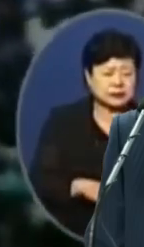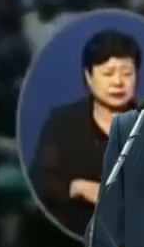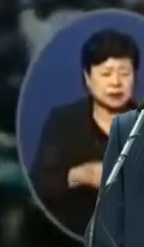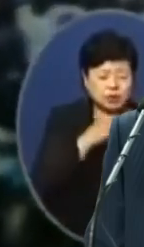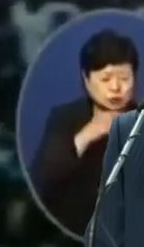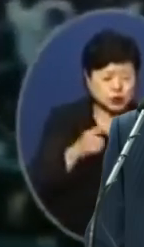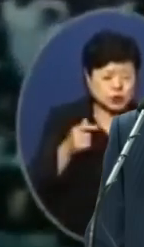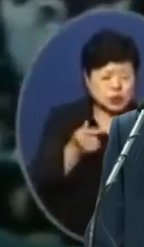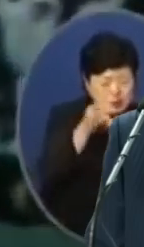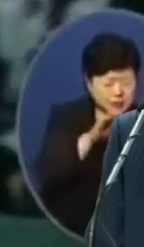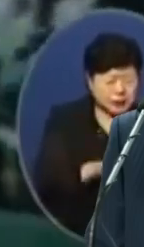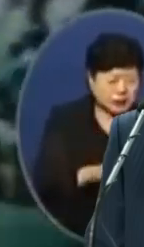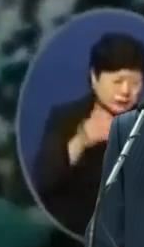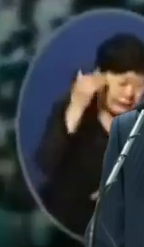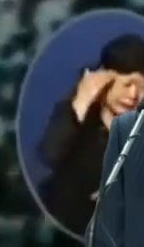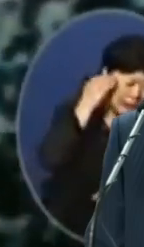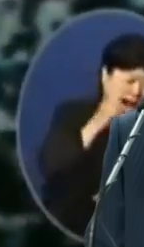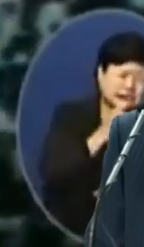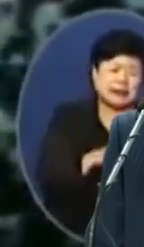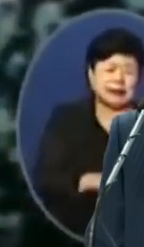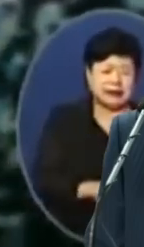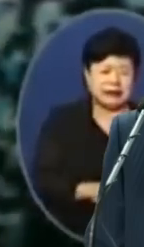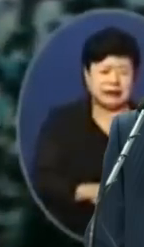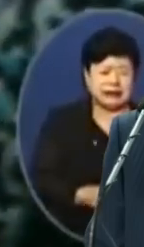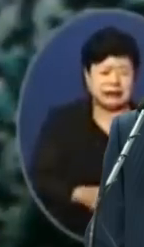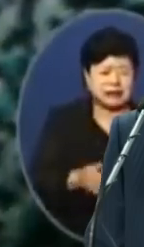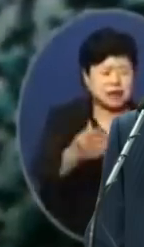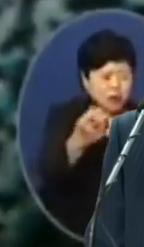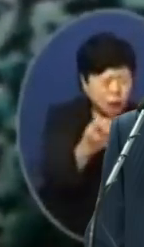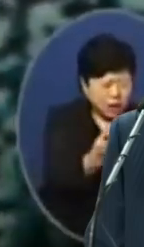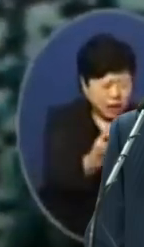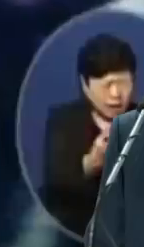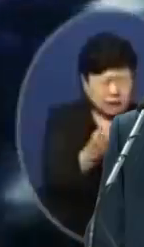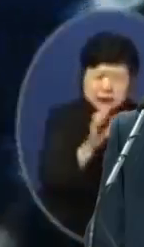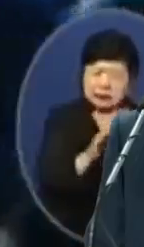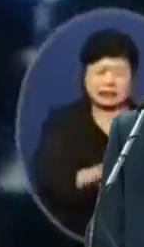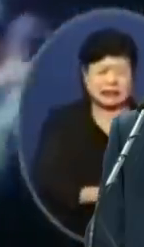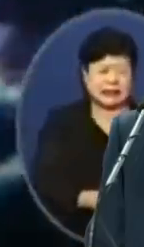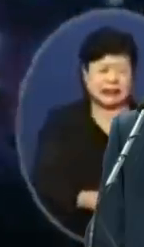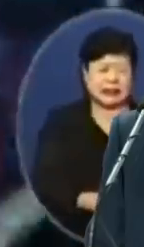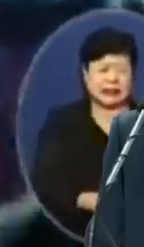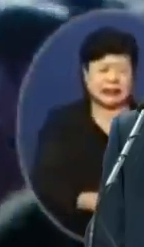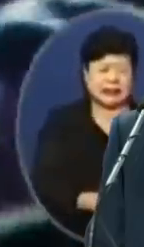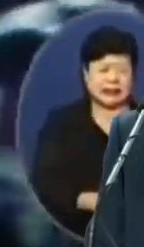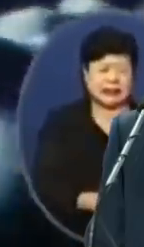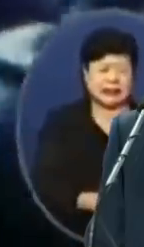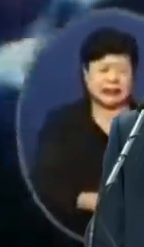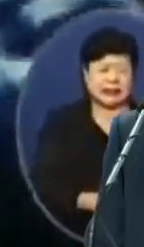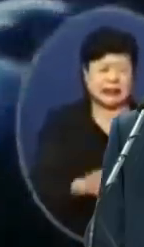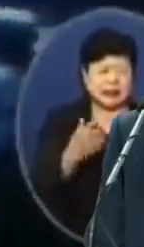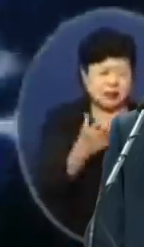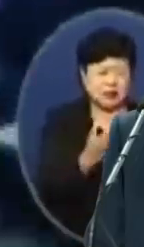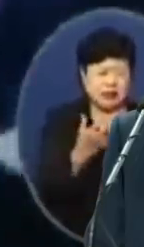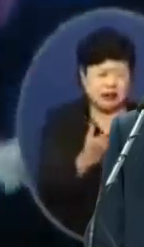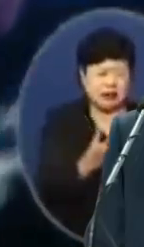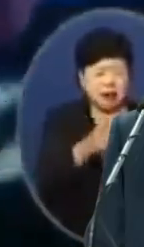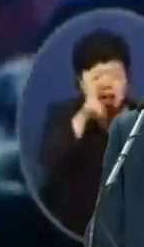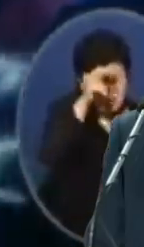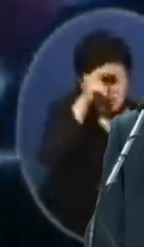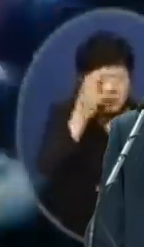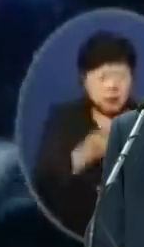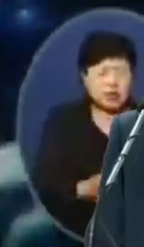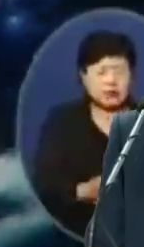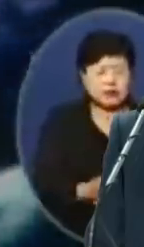예배를 못 볼 것이라고 말했었습니다. 그렇게 아 저기 나오네 저랬어요. 경찰관들이